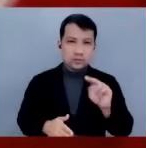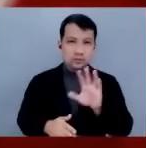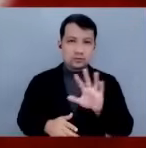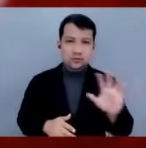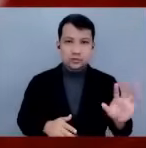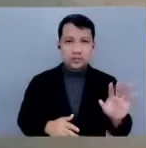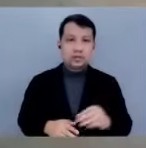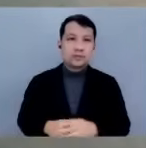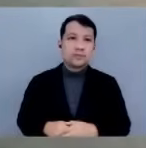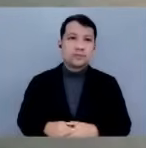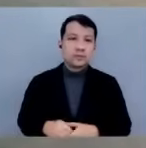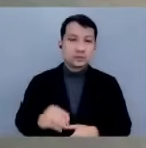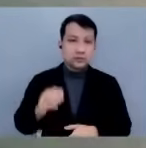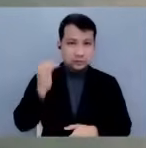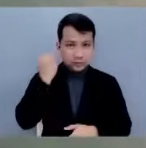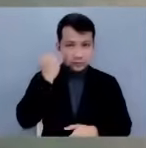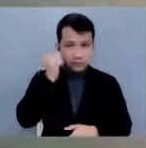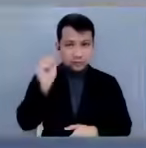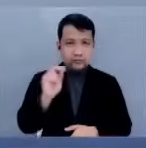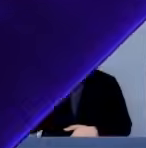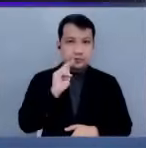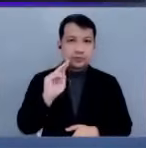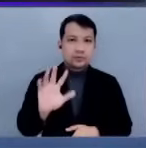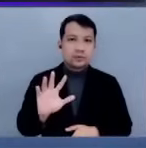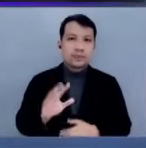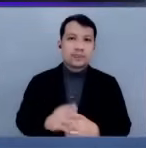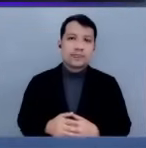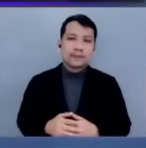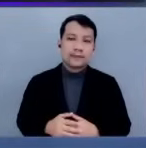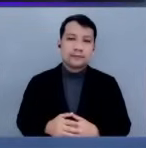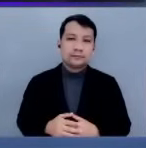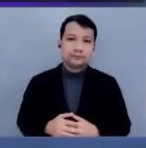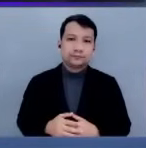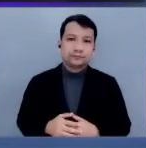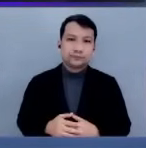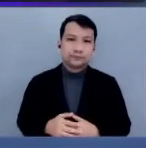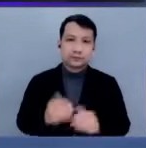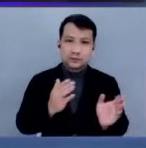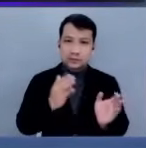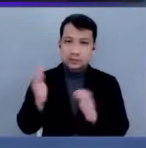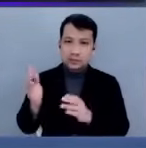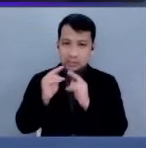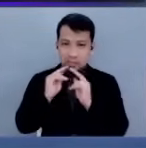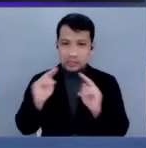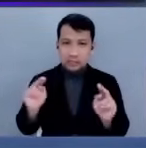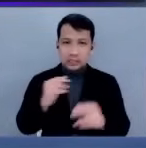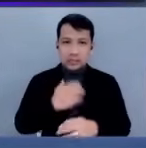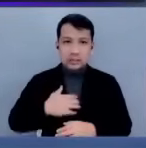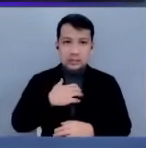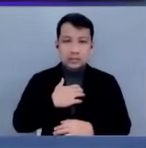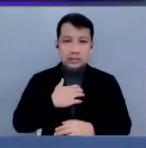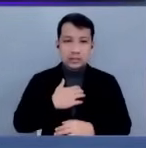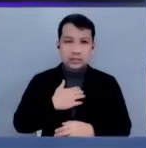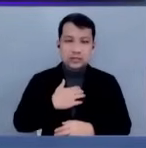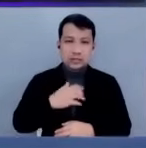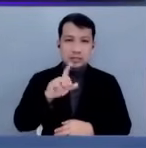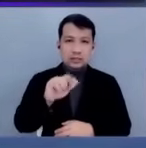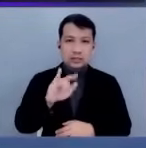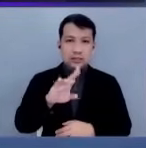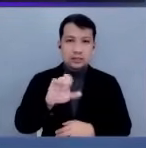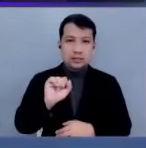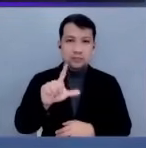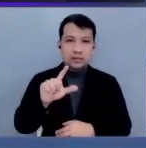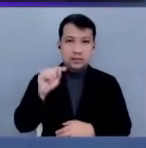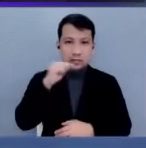frontline, John Arua, News 5. Sa ibang balita, inireklamo ng libel at cyber libel